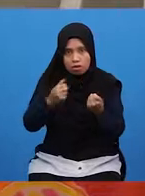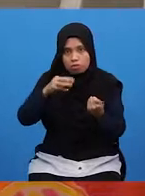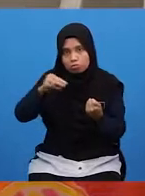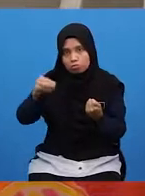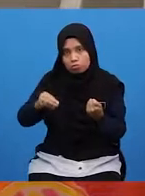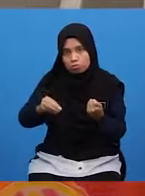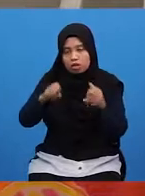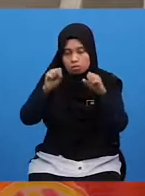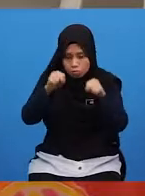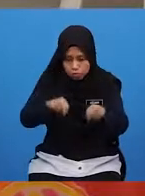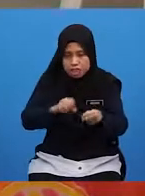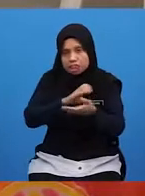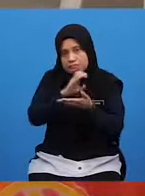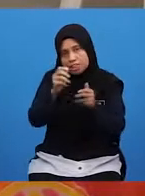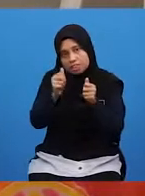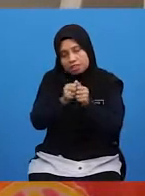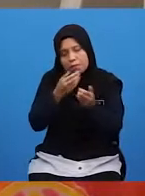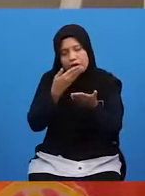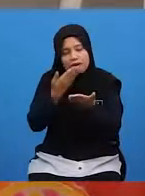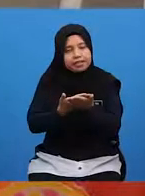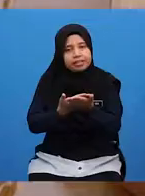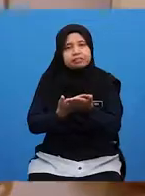murid-murid boleh mencanting dengan baik selepas ini.